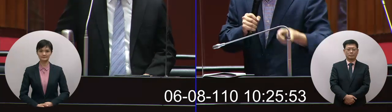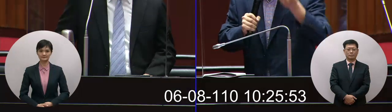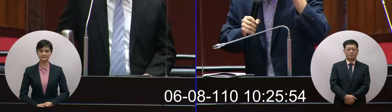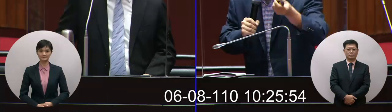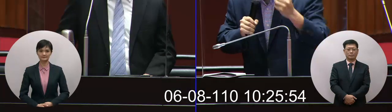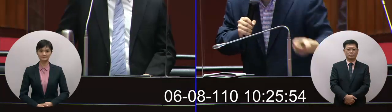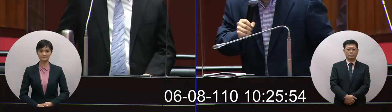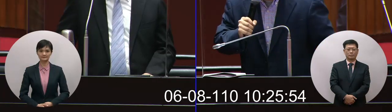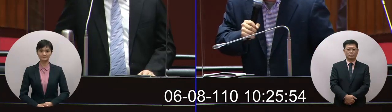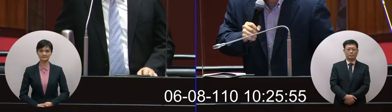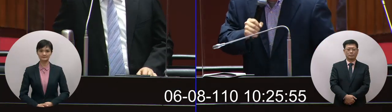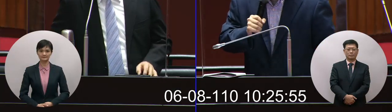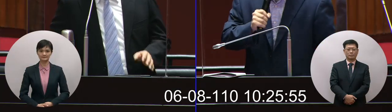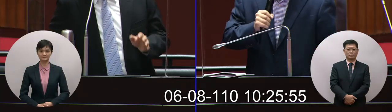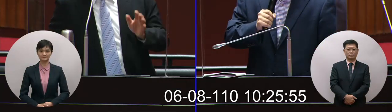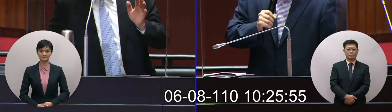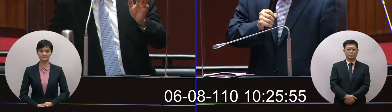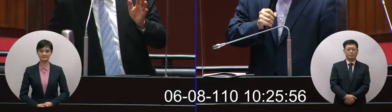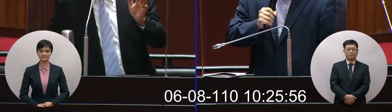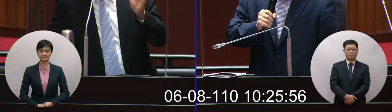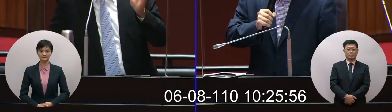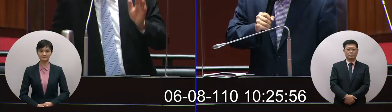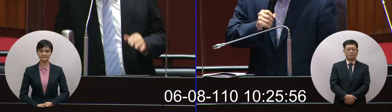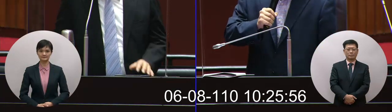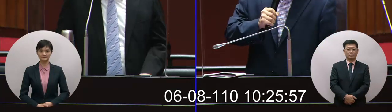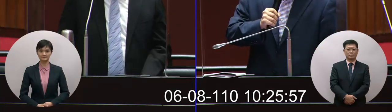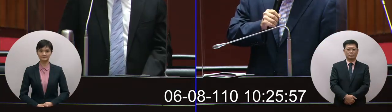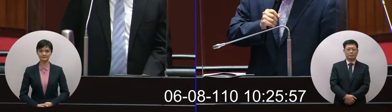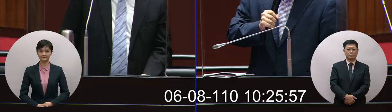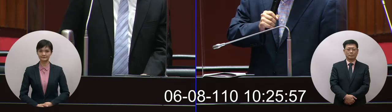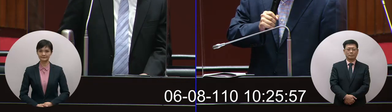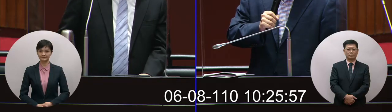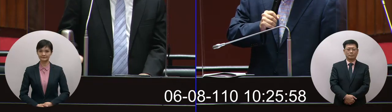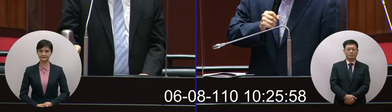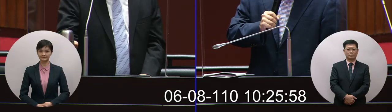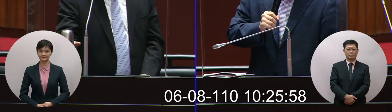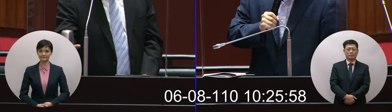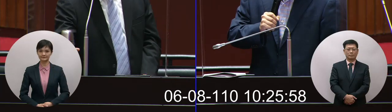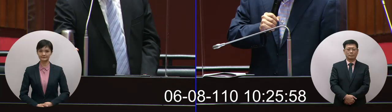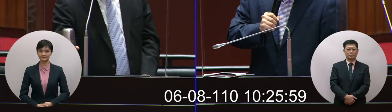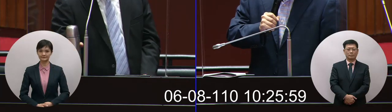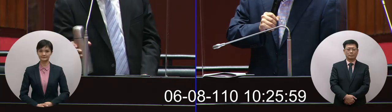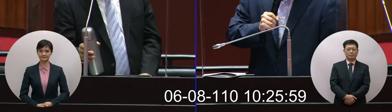行使的时候，别人没办法行使呢，指挥官。